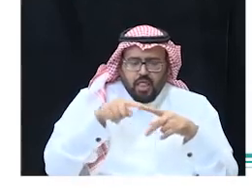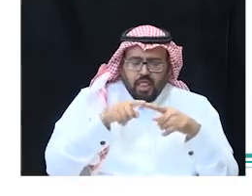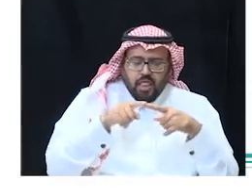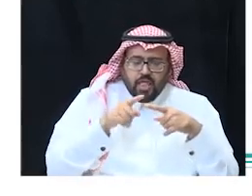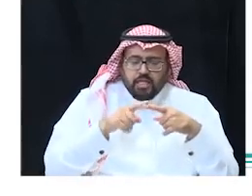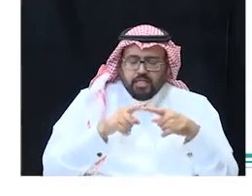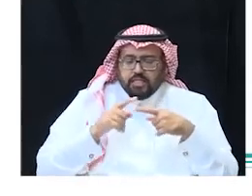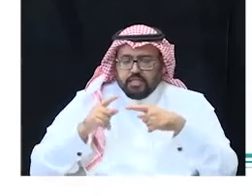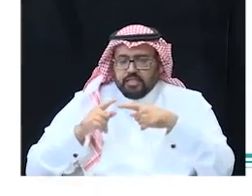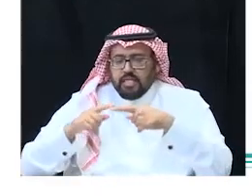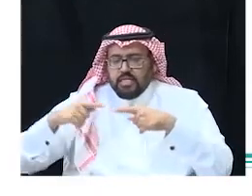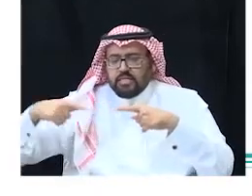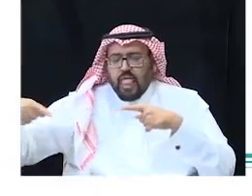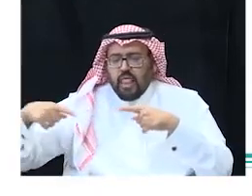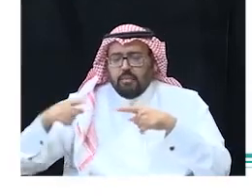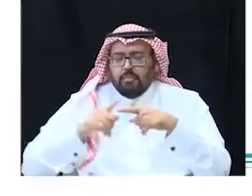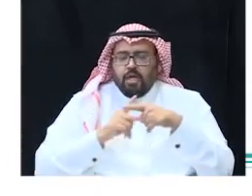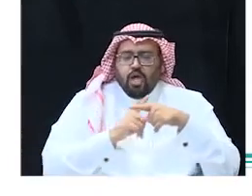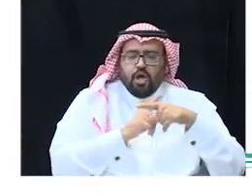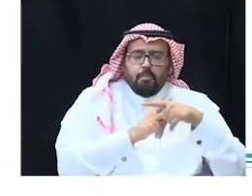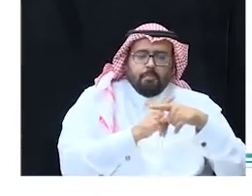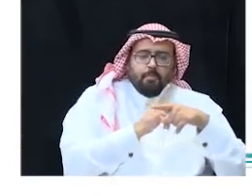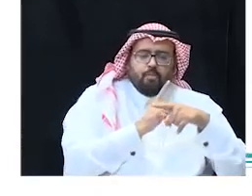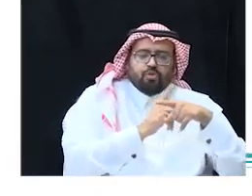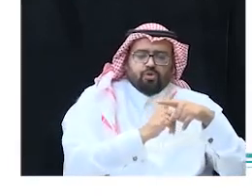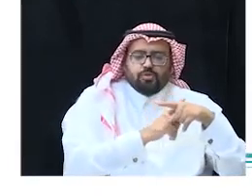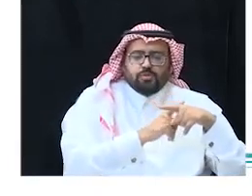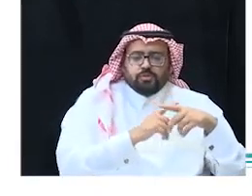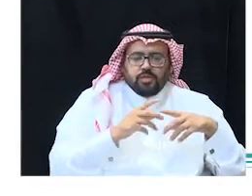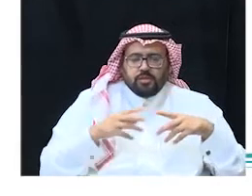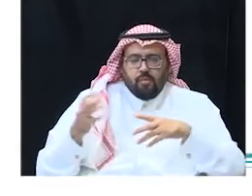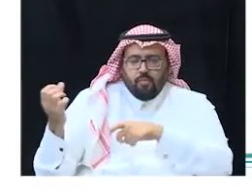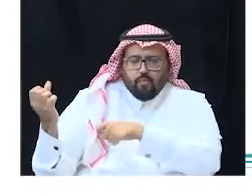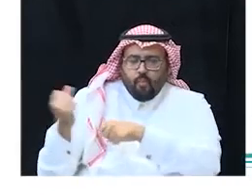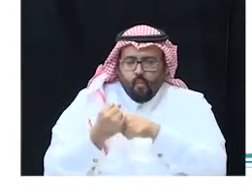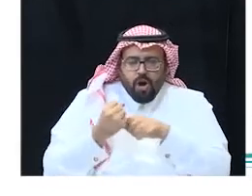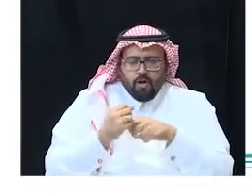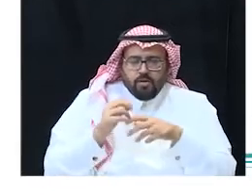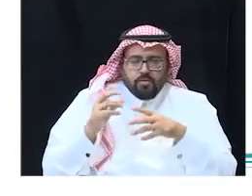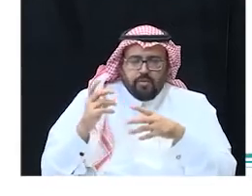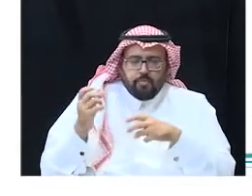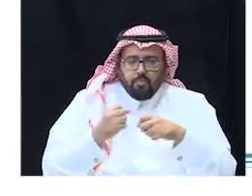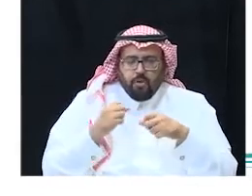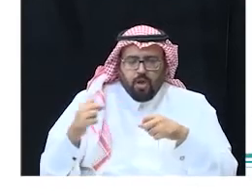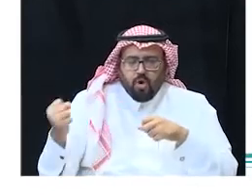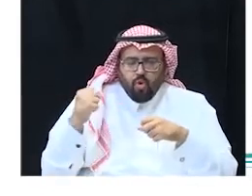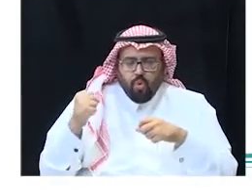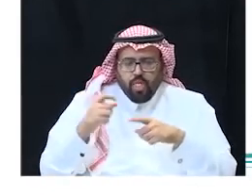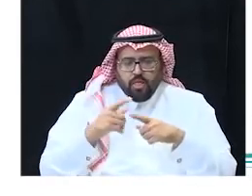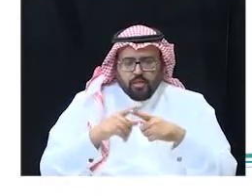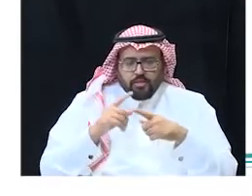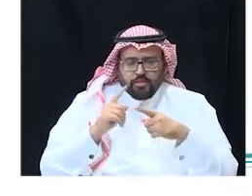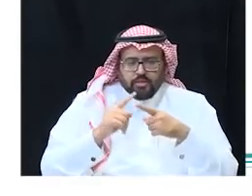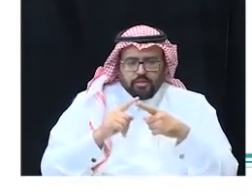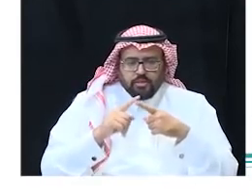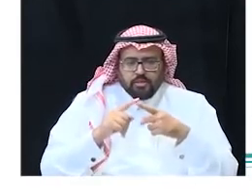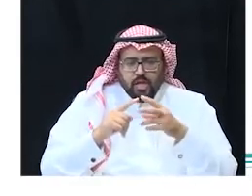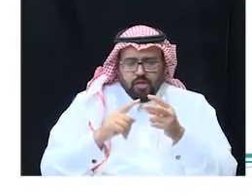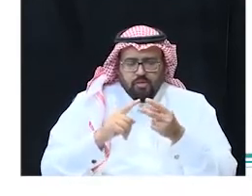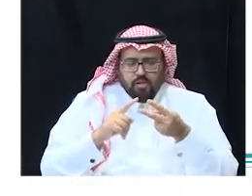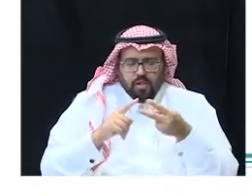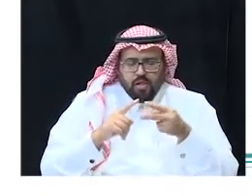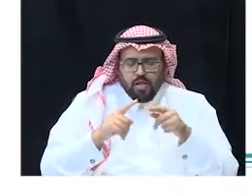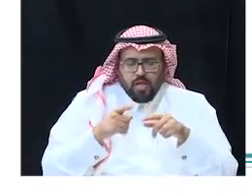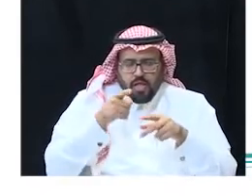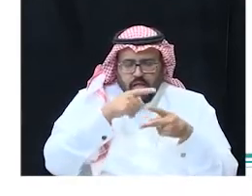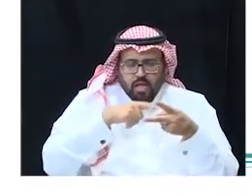يسميان قطبي المغناطيس. قوة الدفع أو السحب للمغناطيس تكون أكبر ما يمكن عند